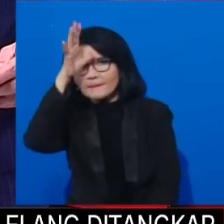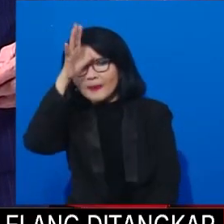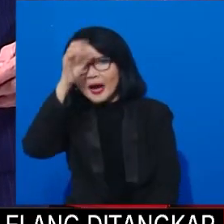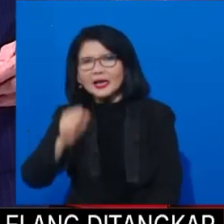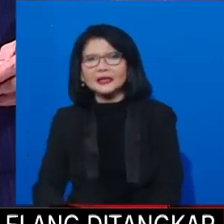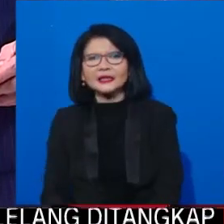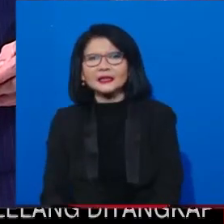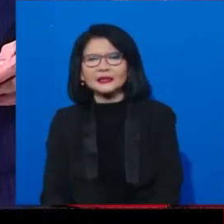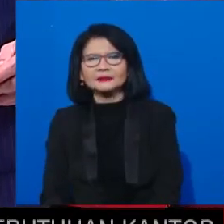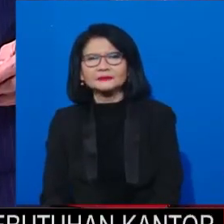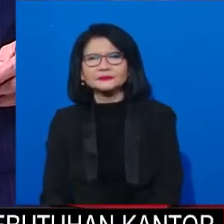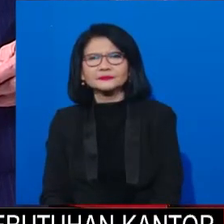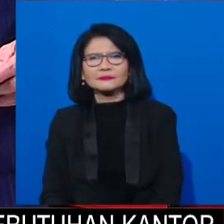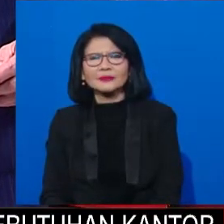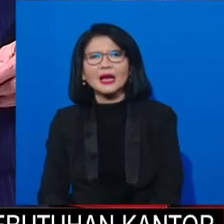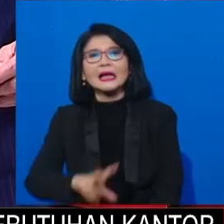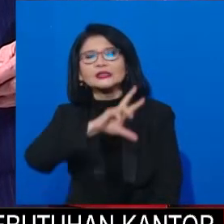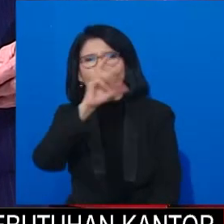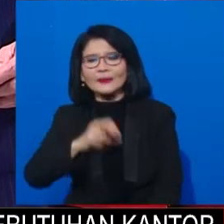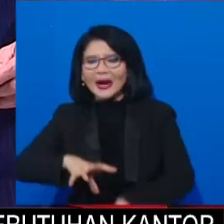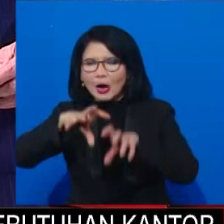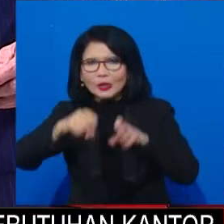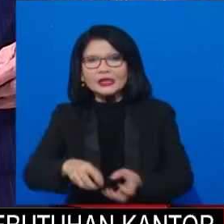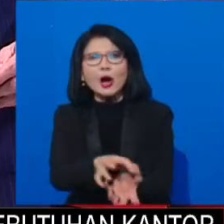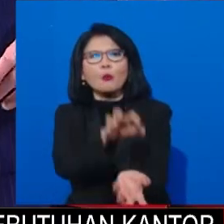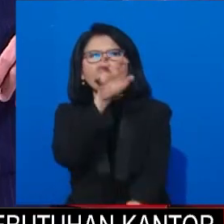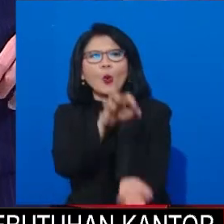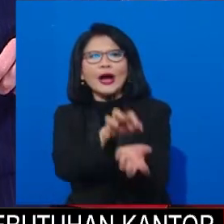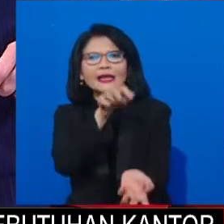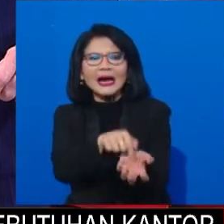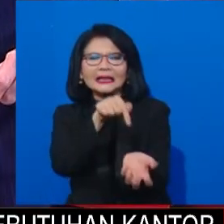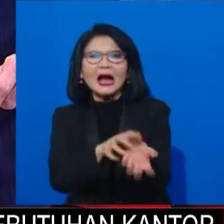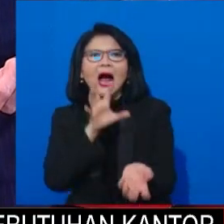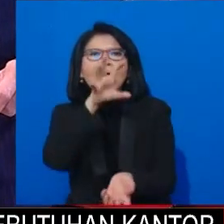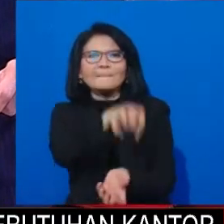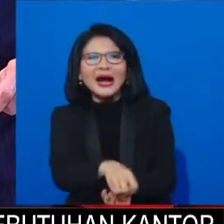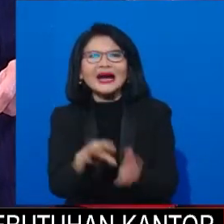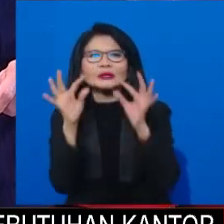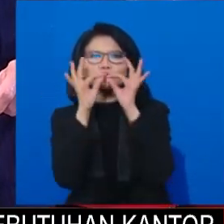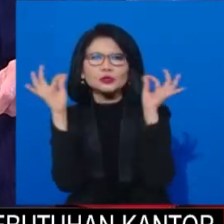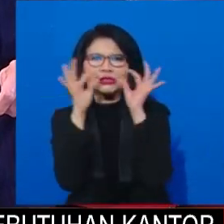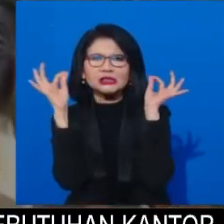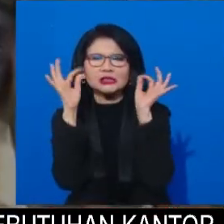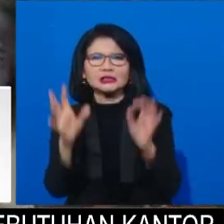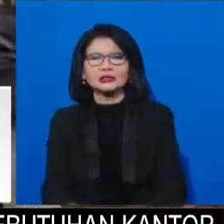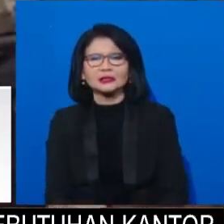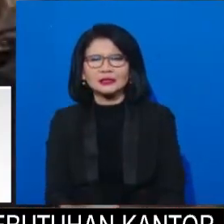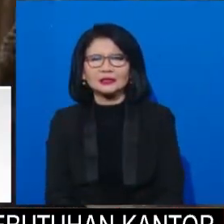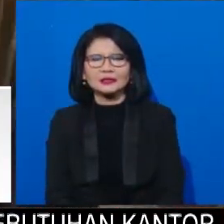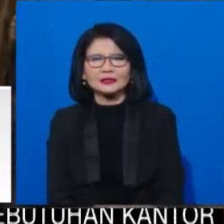Sumber Daya Alam Resort Cirebon, Jawa Barat mengevakuasi buaya muara yang memakan seekor kucing.